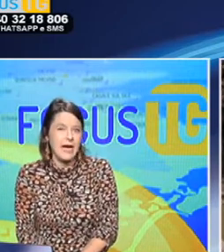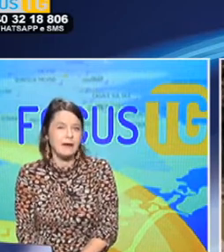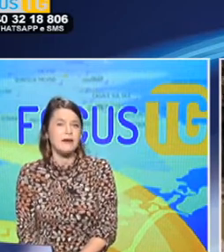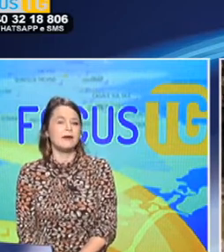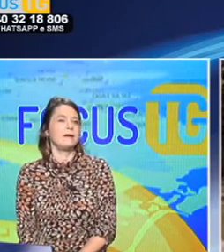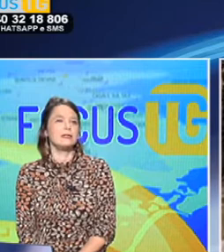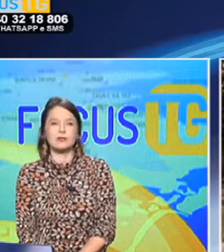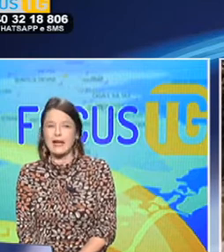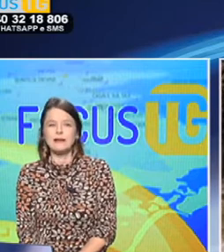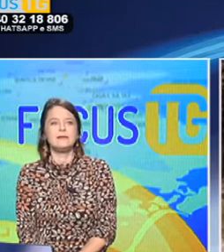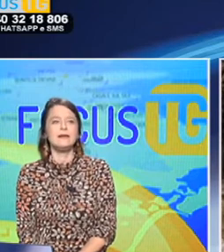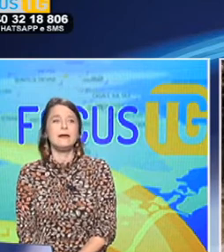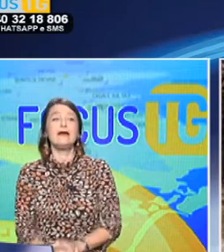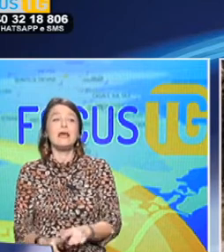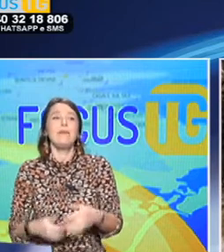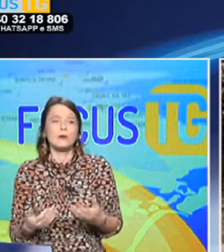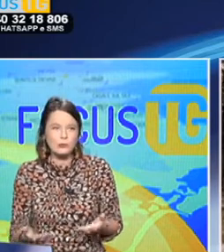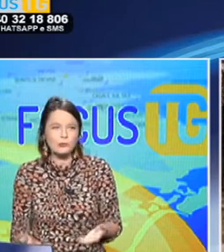esercenti, bar, ristoranti,